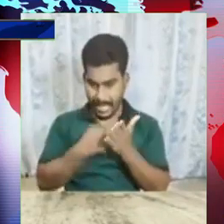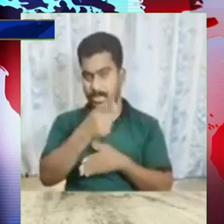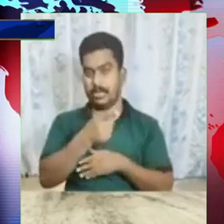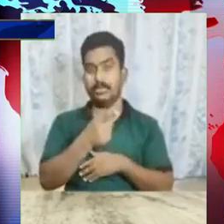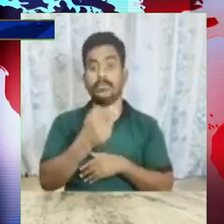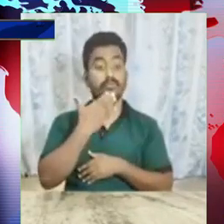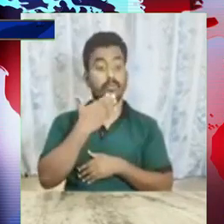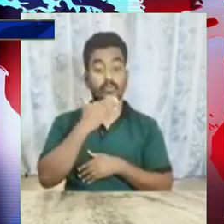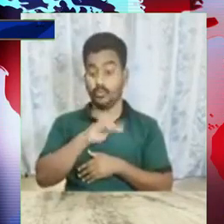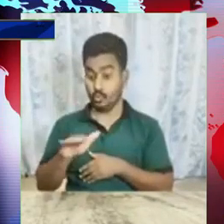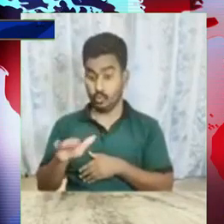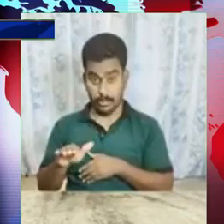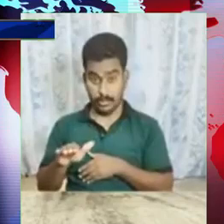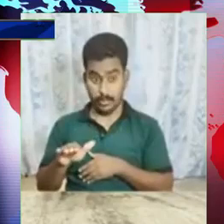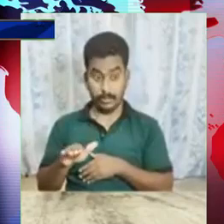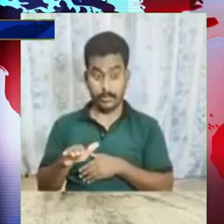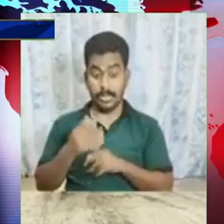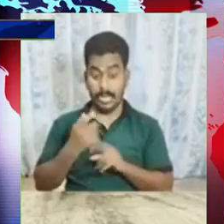യാത്ര തുടരാൻ കഴിയണം,